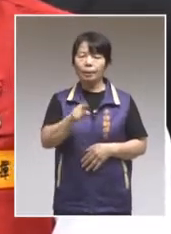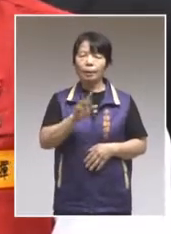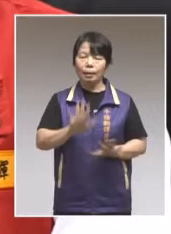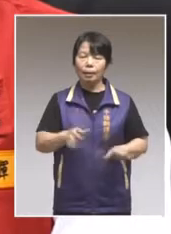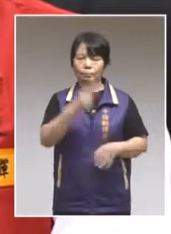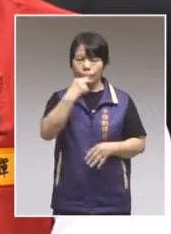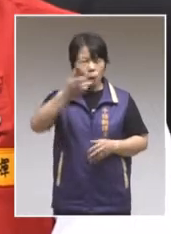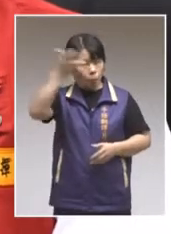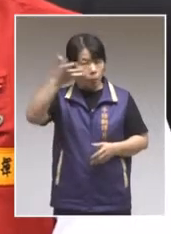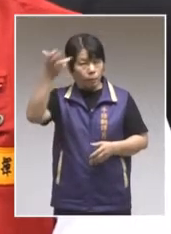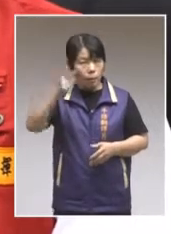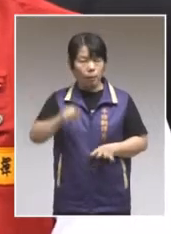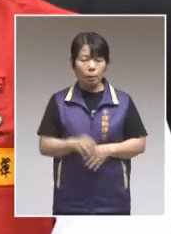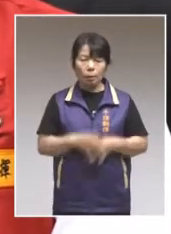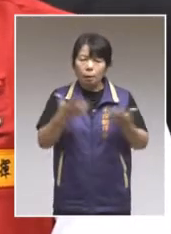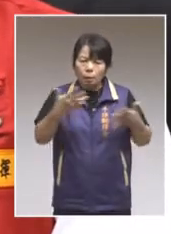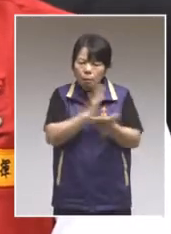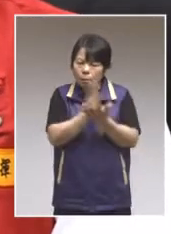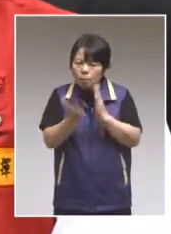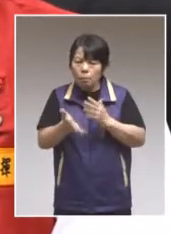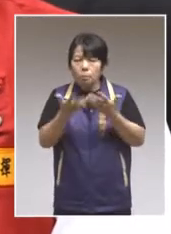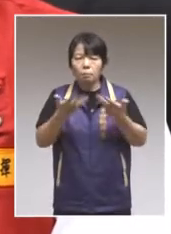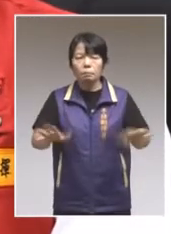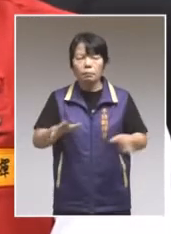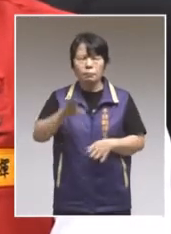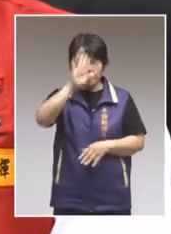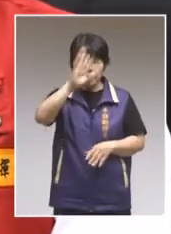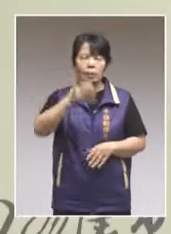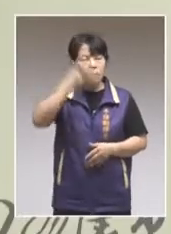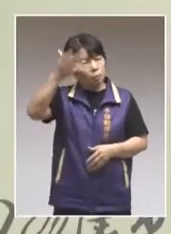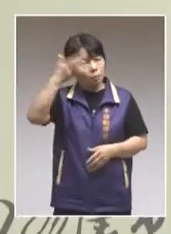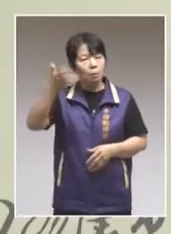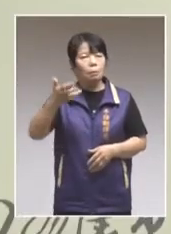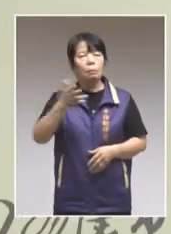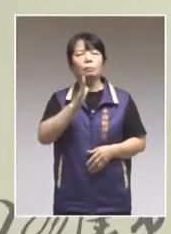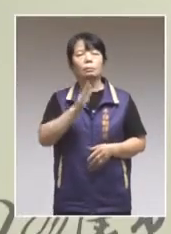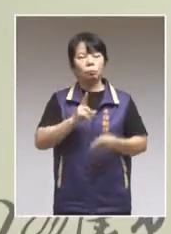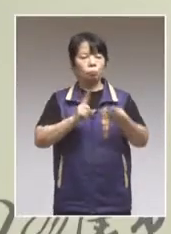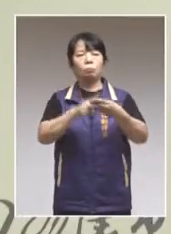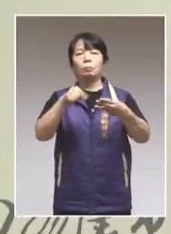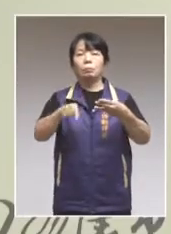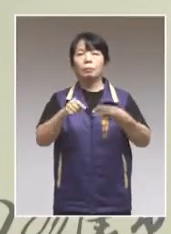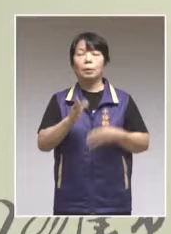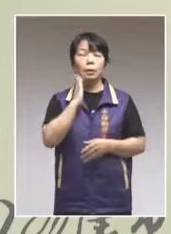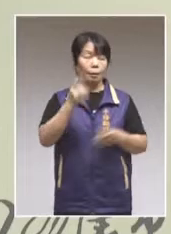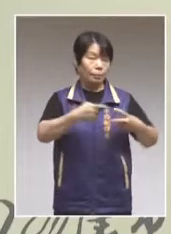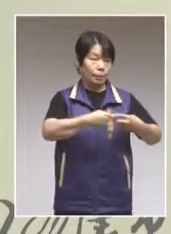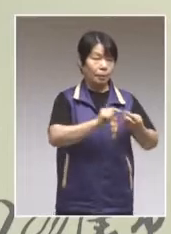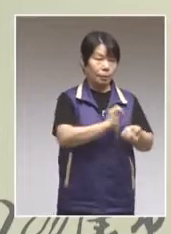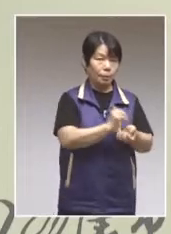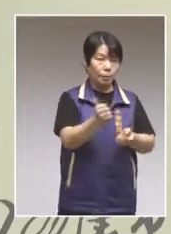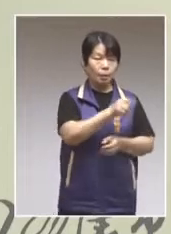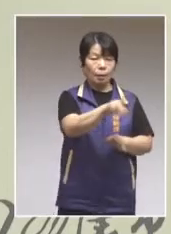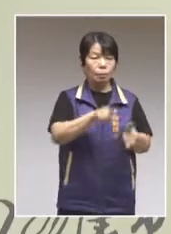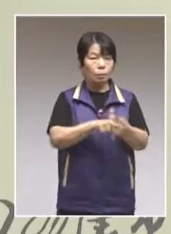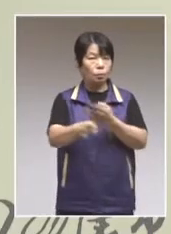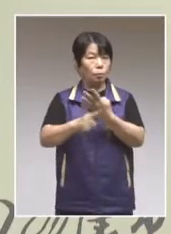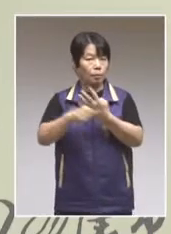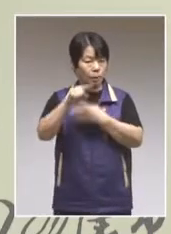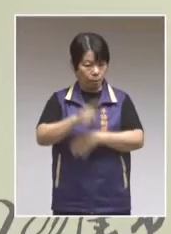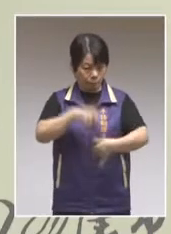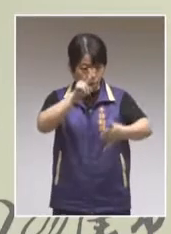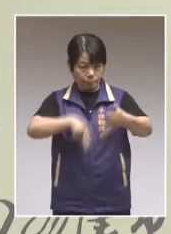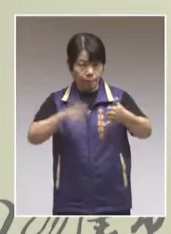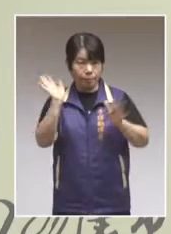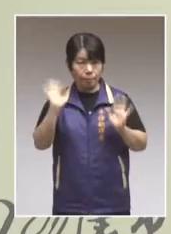都是发烧，做很多疾病它都是发烧所以烧了有时候，因为像李医师他是非常专业，是看小朋友的发